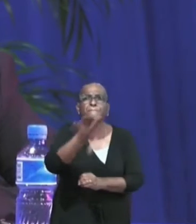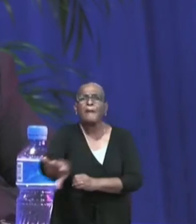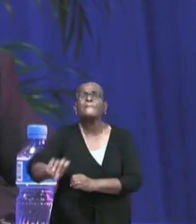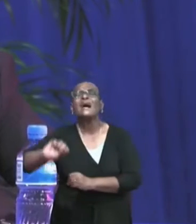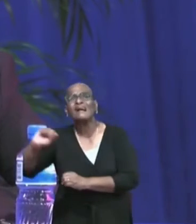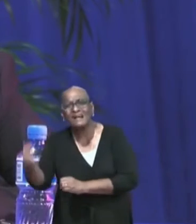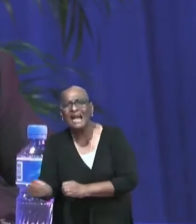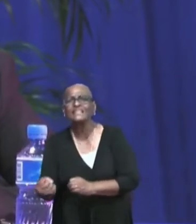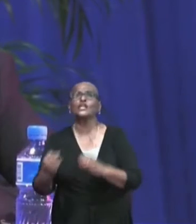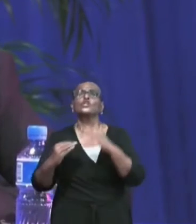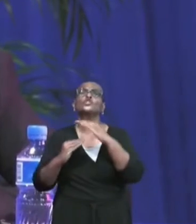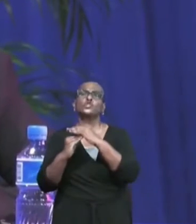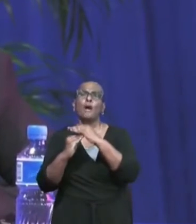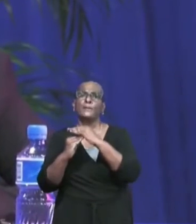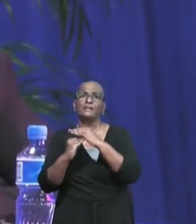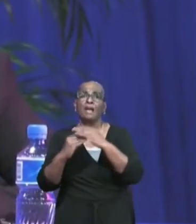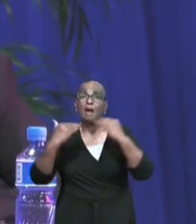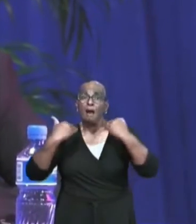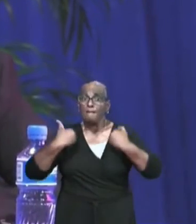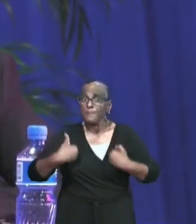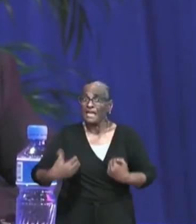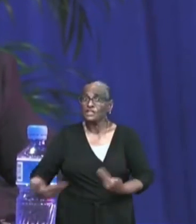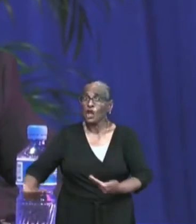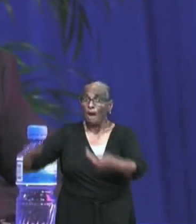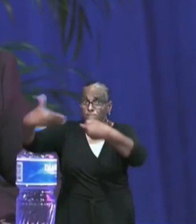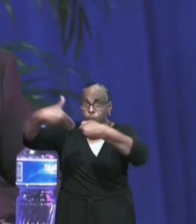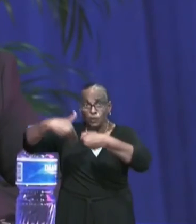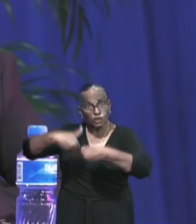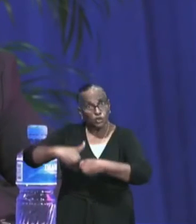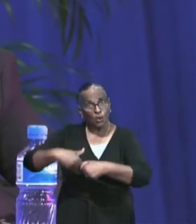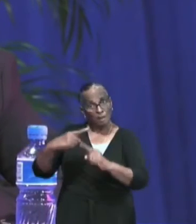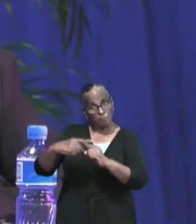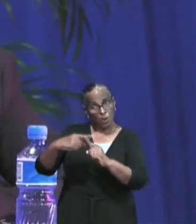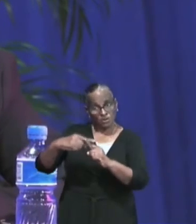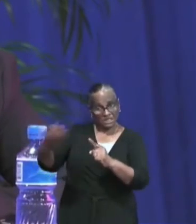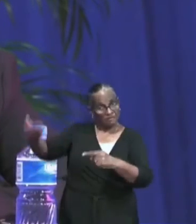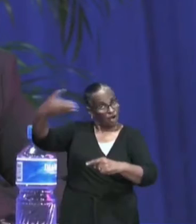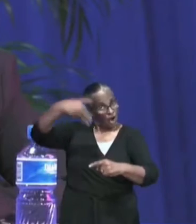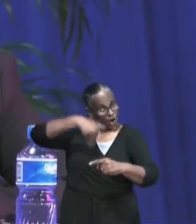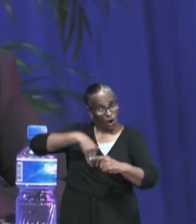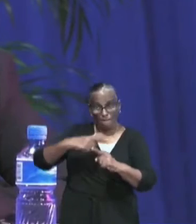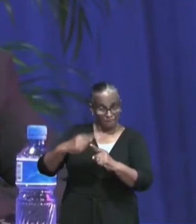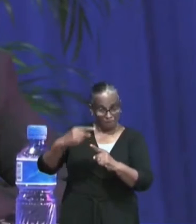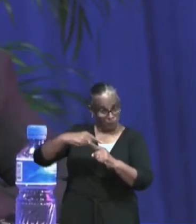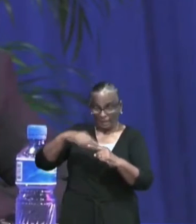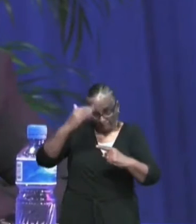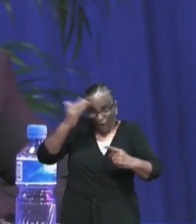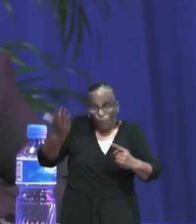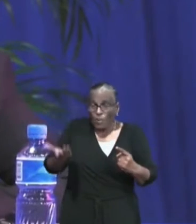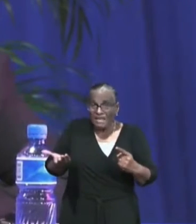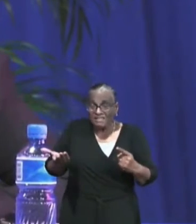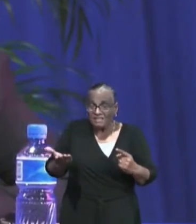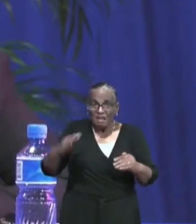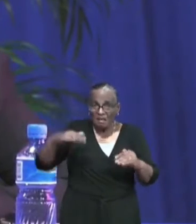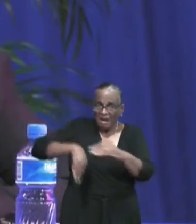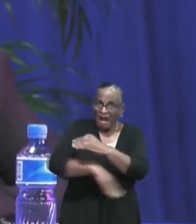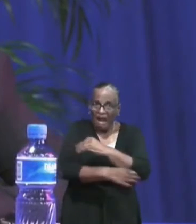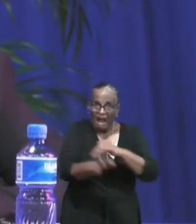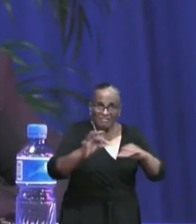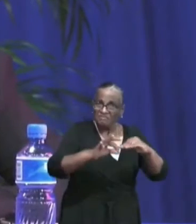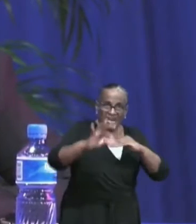bij je op bezoek komt die positief is en je weet het nog niet, maar die persoon is geweest naar Frans-Guyana,